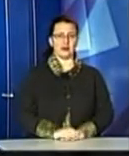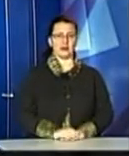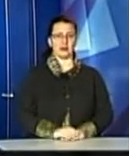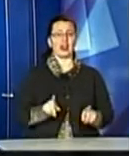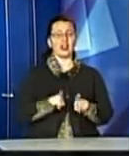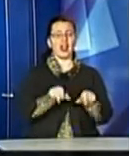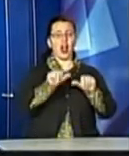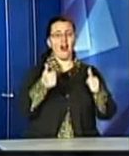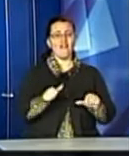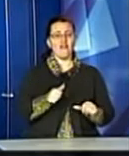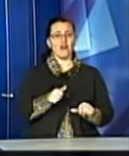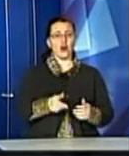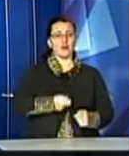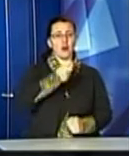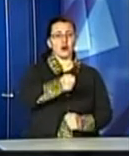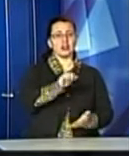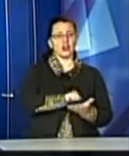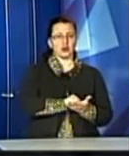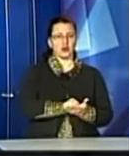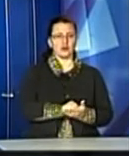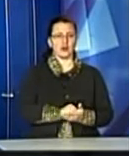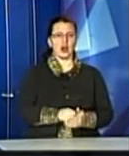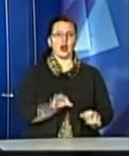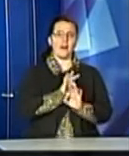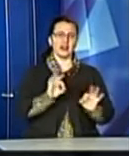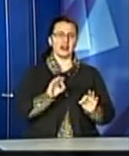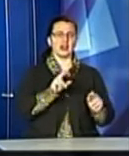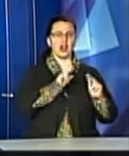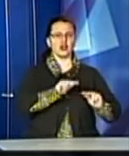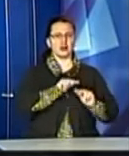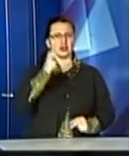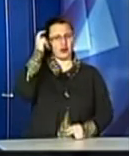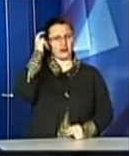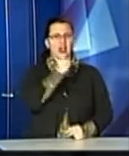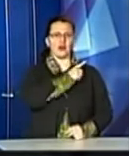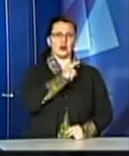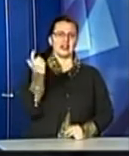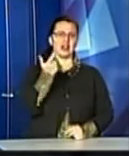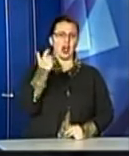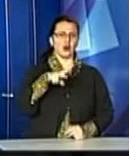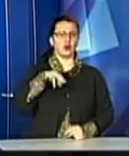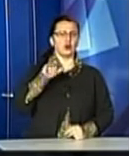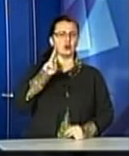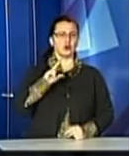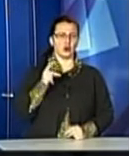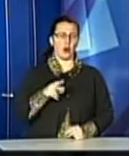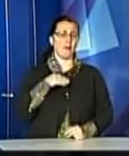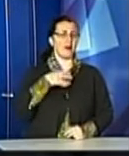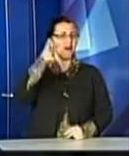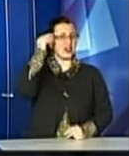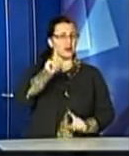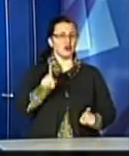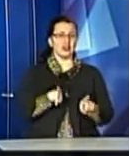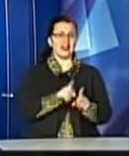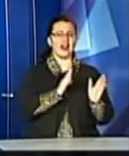Така форма подачі документів вже успішно працює у візових пунктах у Києві, Одесі, Харкові та Луцьку. Ми вважаємо, що ця система спростить